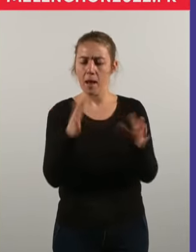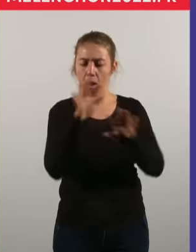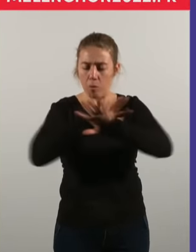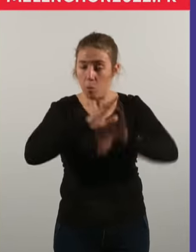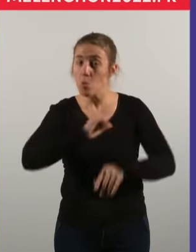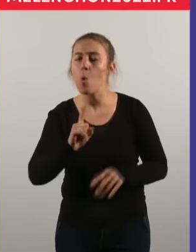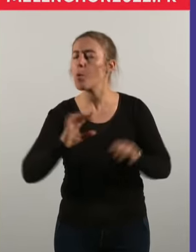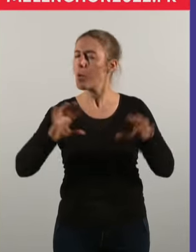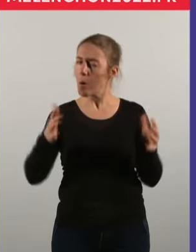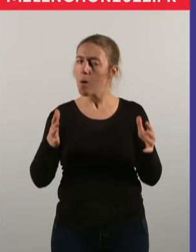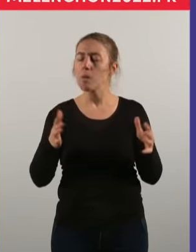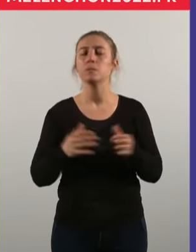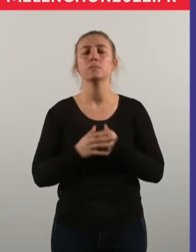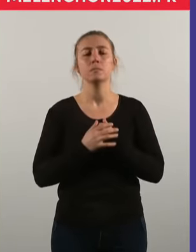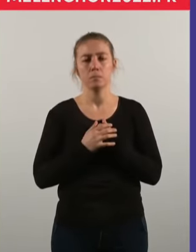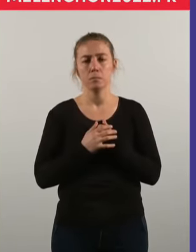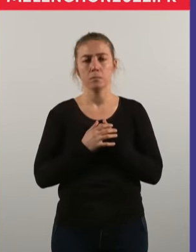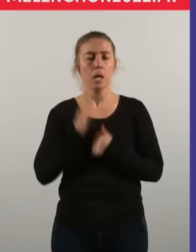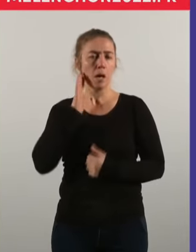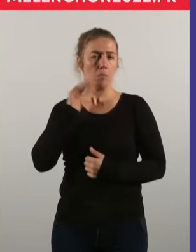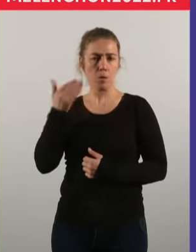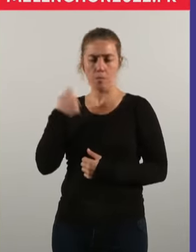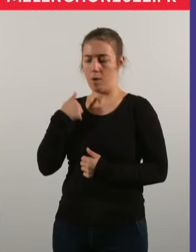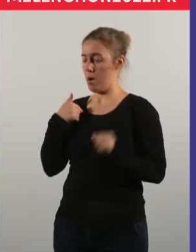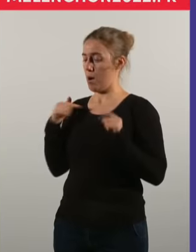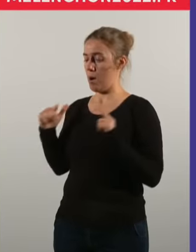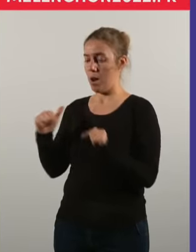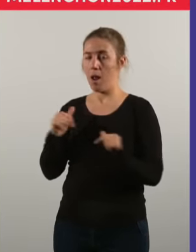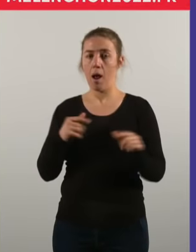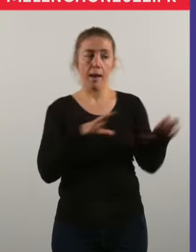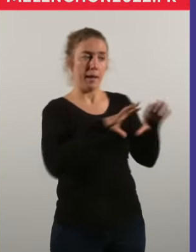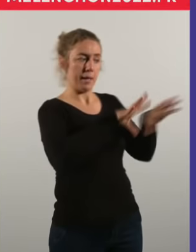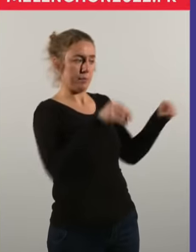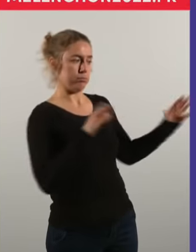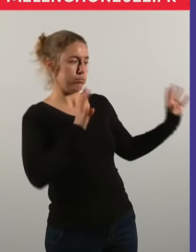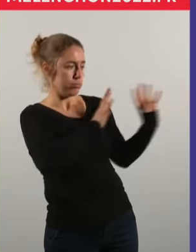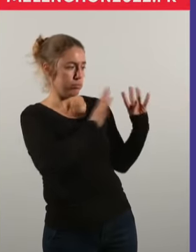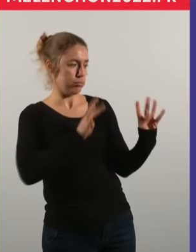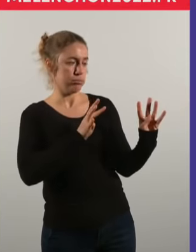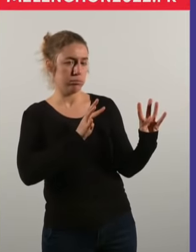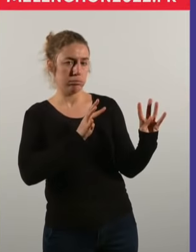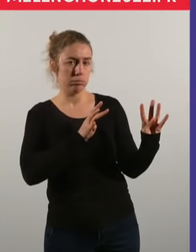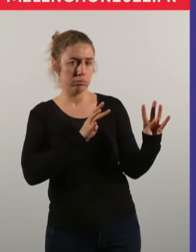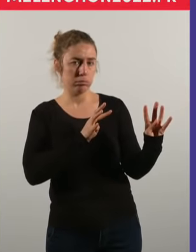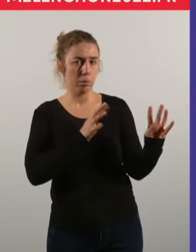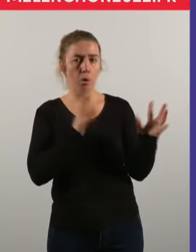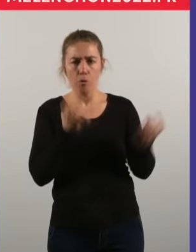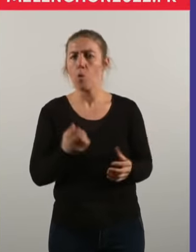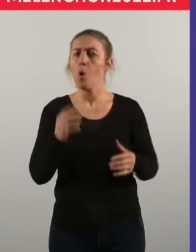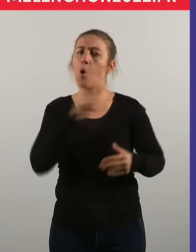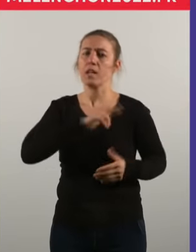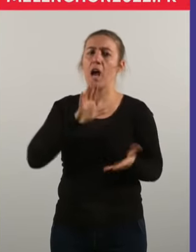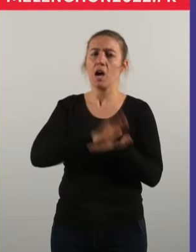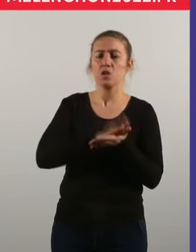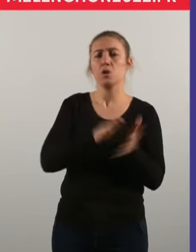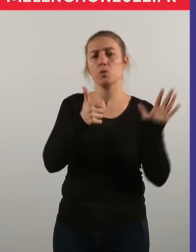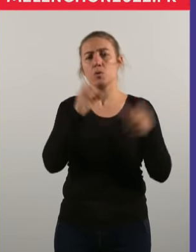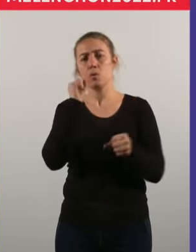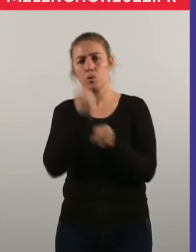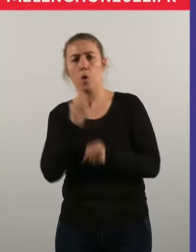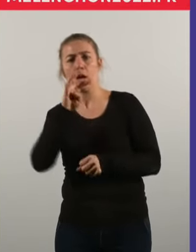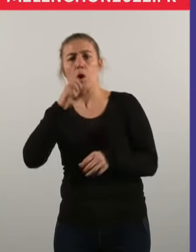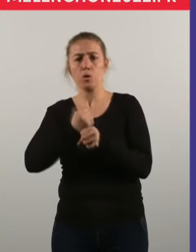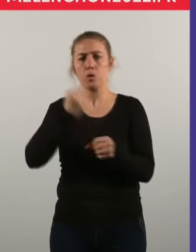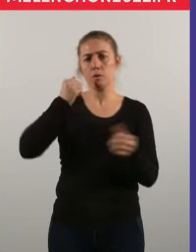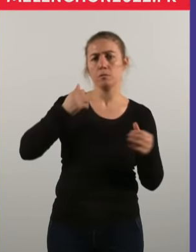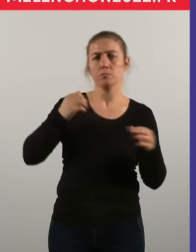Alors, je suis venu vous voir avec toute l'équipe qui est là, et on vous a dit, on va faire la retraite à 60 ans et 40 annuités, mais Madame